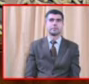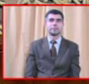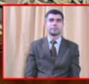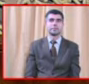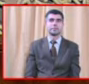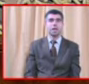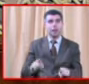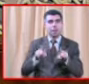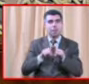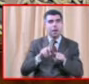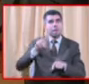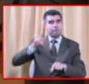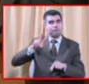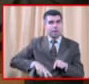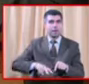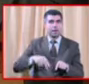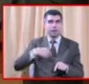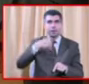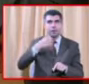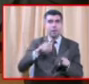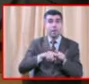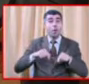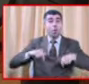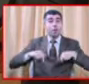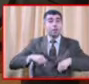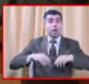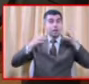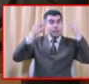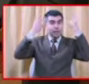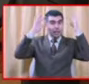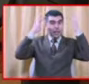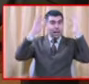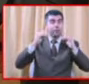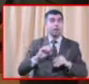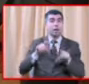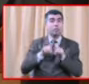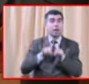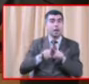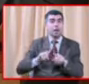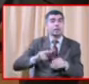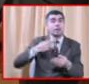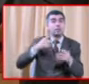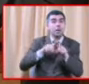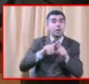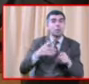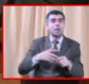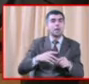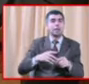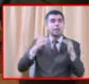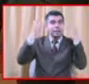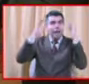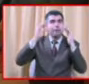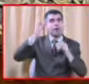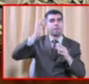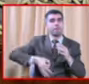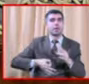هذا صحيح، وهذا هو اللي تجعلنا في وزارة الثقافة نطلبوا بمجهود استثنائي لقطاع الثقافة. شكرا. هذا